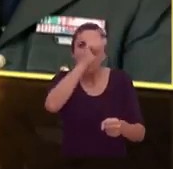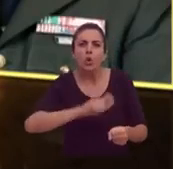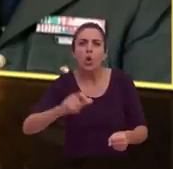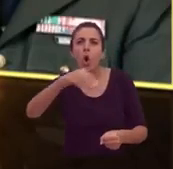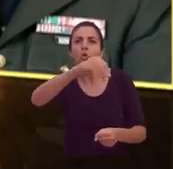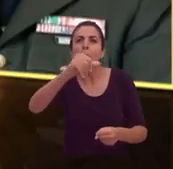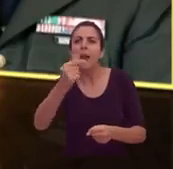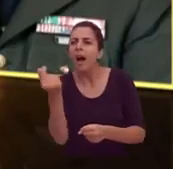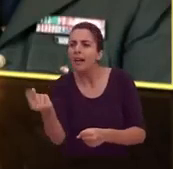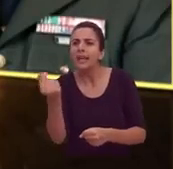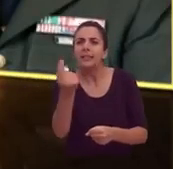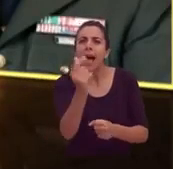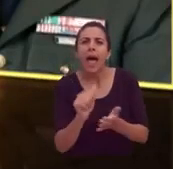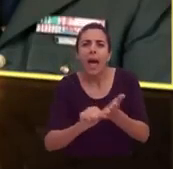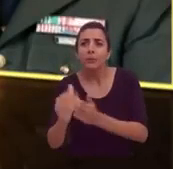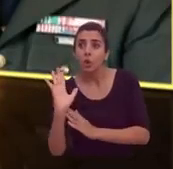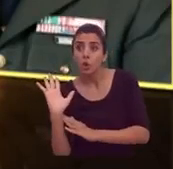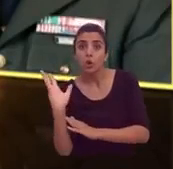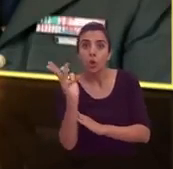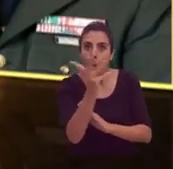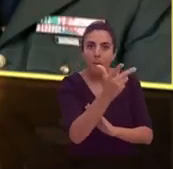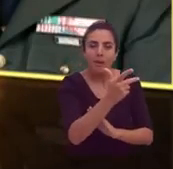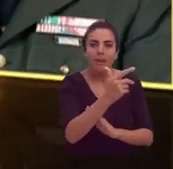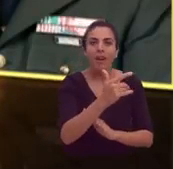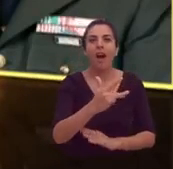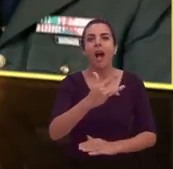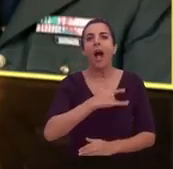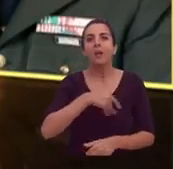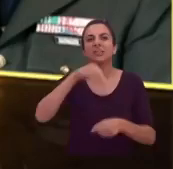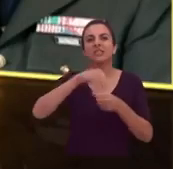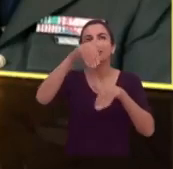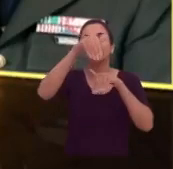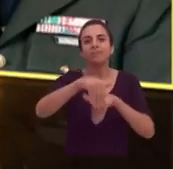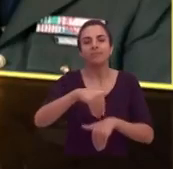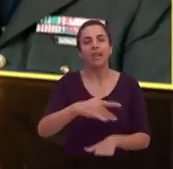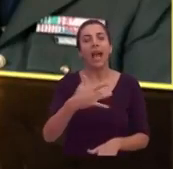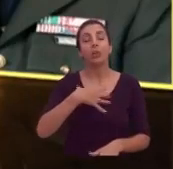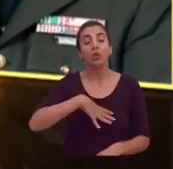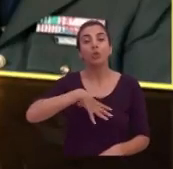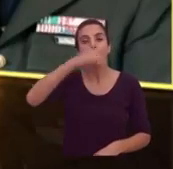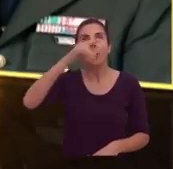ruhu ise Türk milletinin kalbine gömüldü. Ruhu şad olsun.